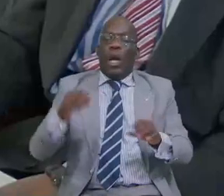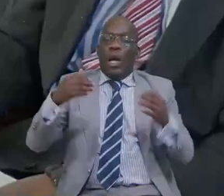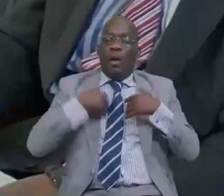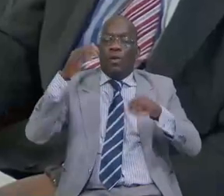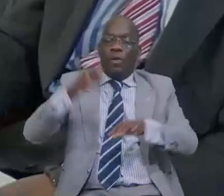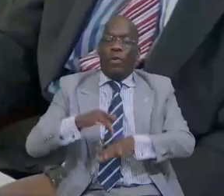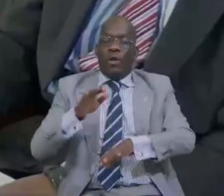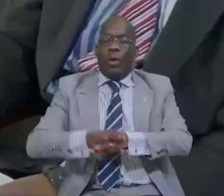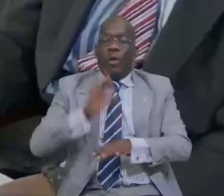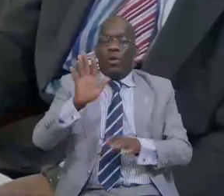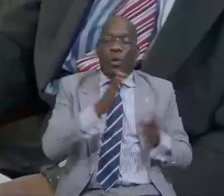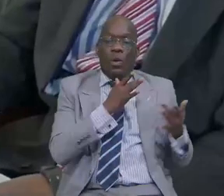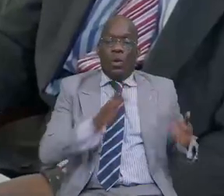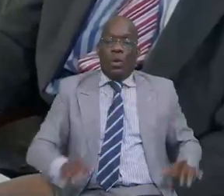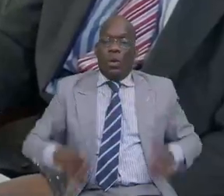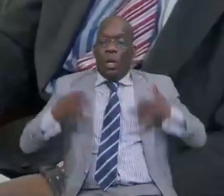de Jésus.